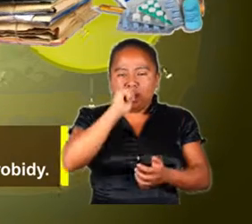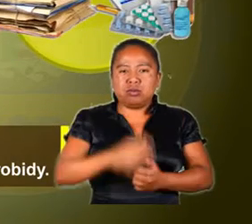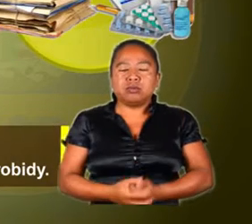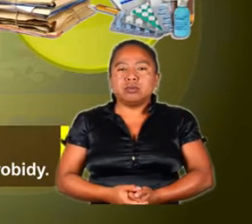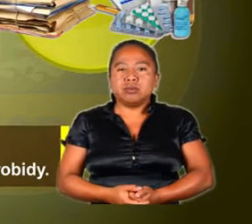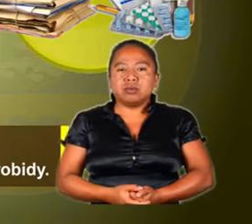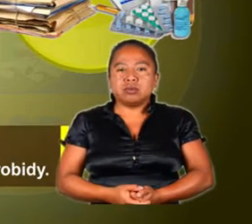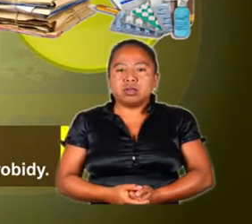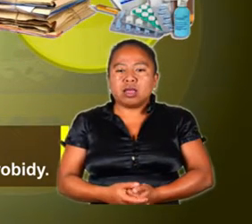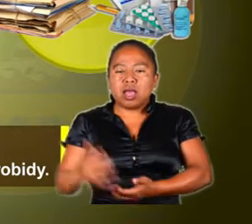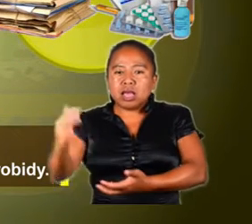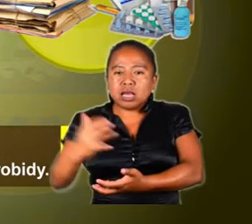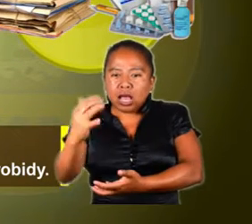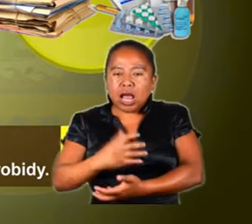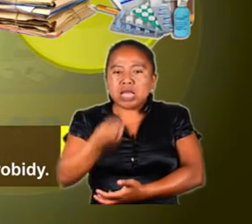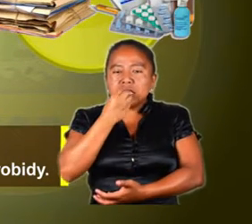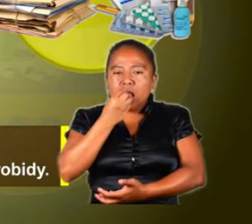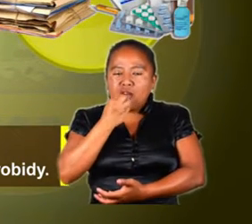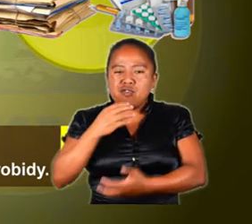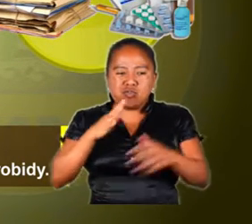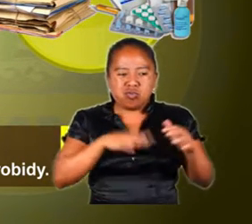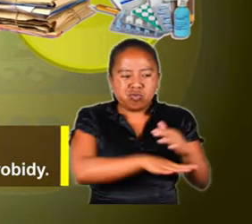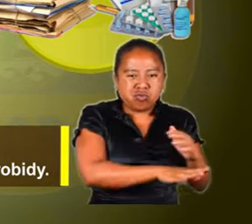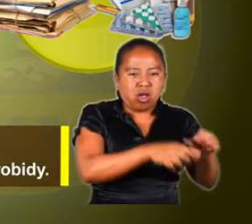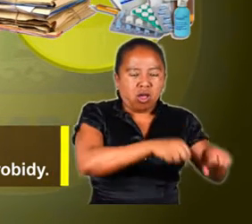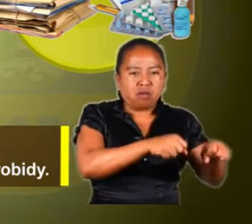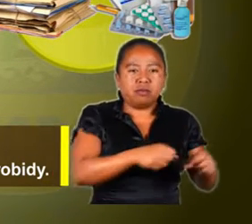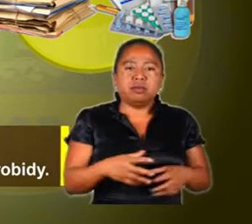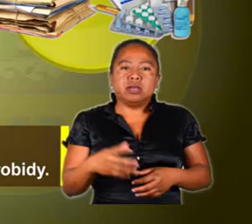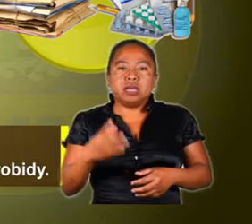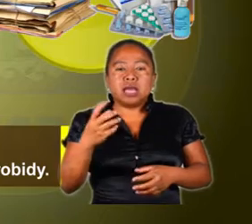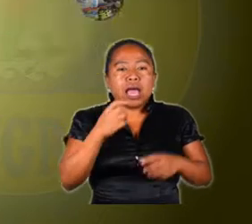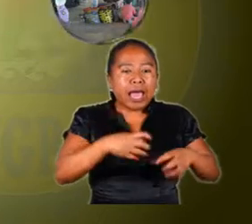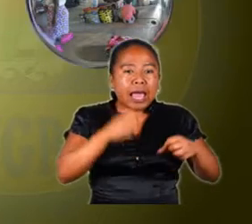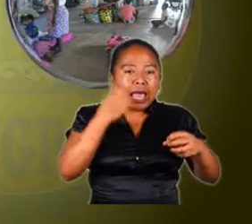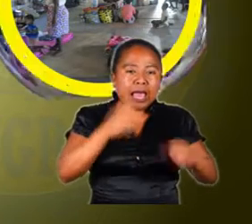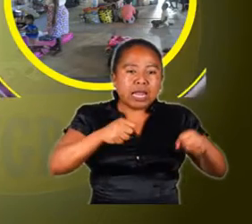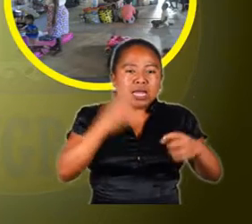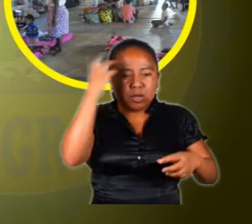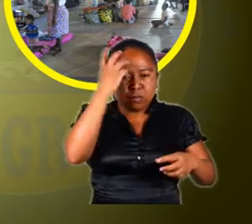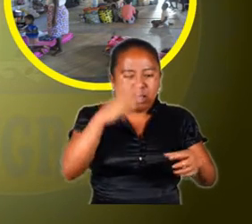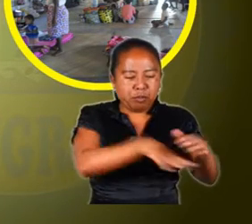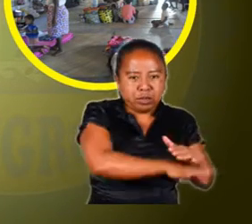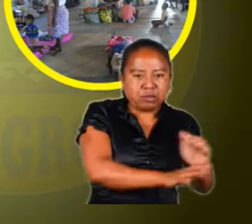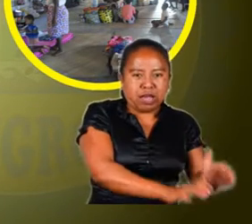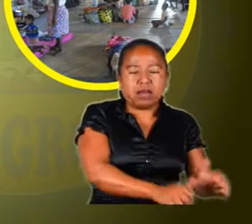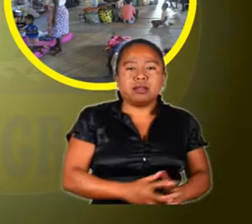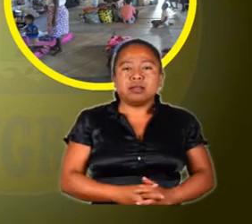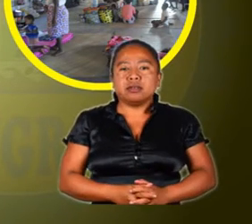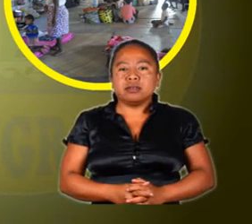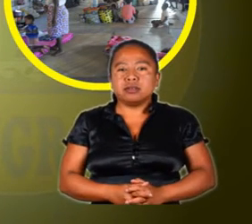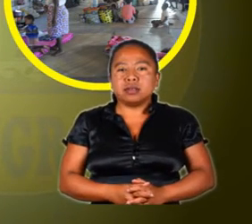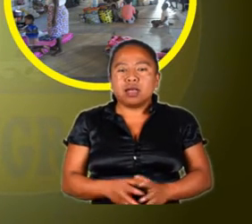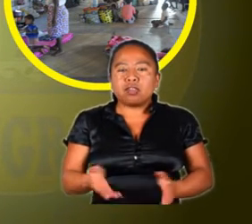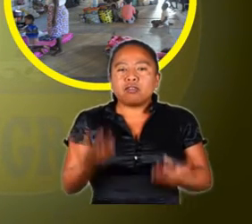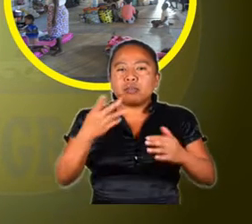Managona sakafo ampin'ny ankohonana. Tehirizo amin'ny toerana azo antoka ny entana sarobidy. Mamonjy toerana avo sy azo antoka